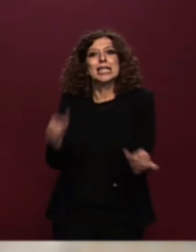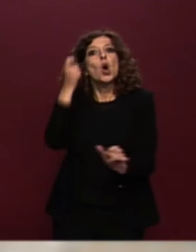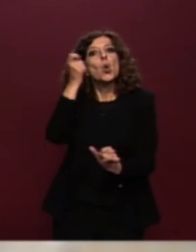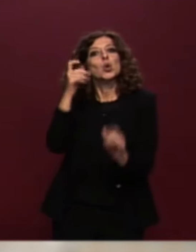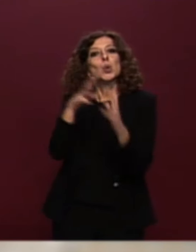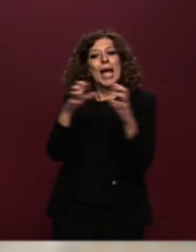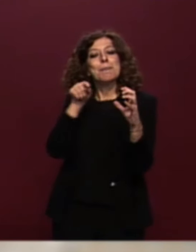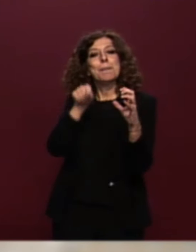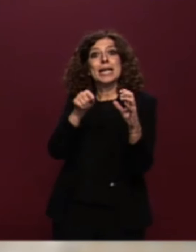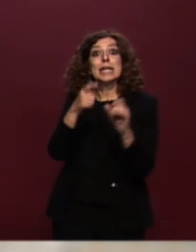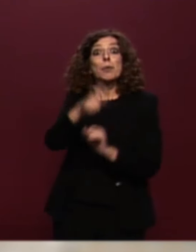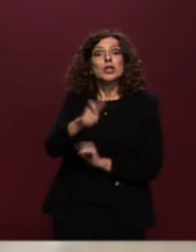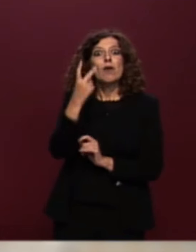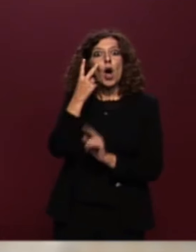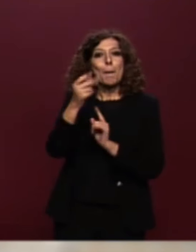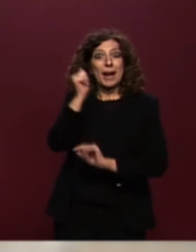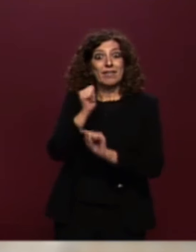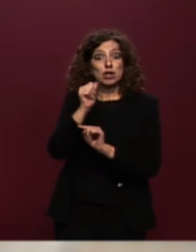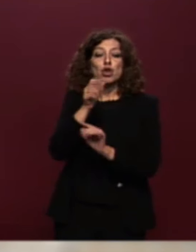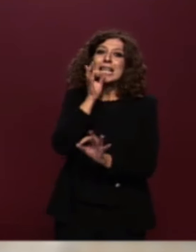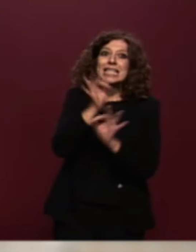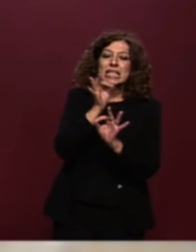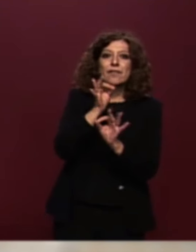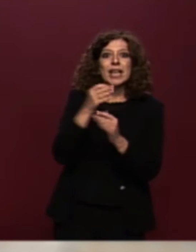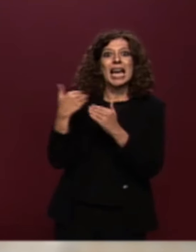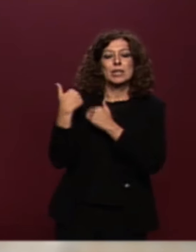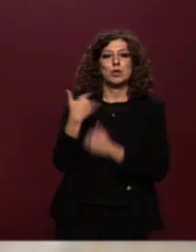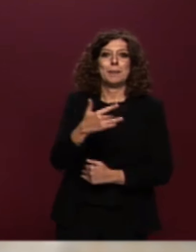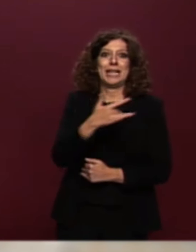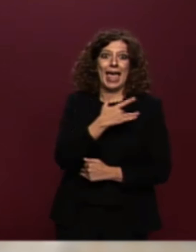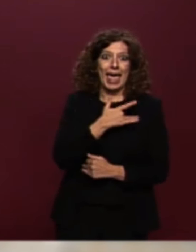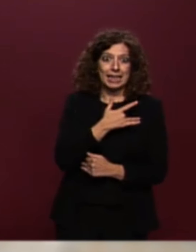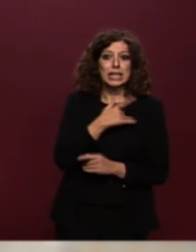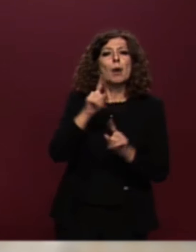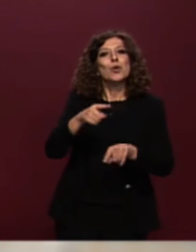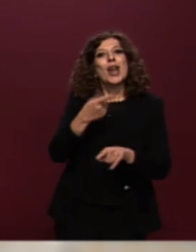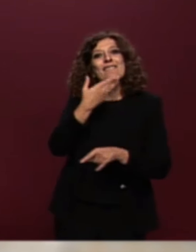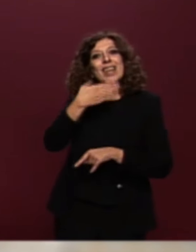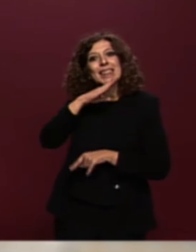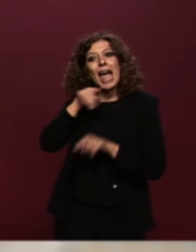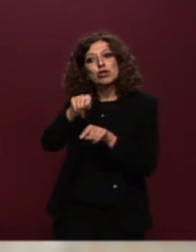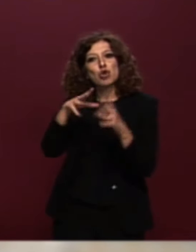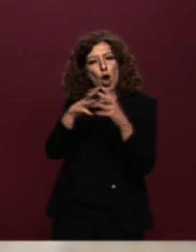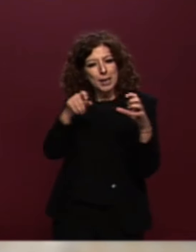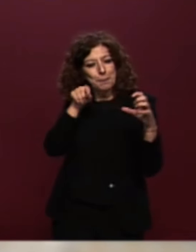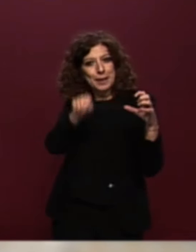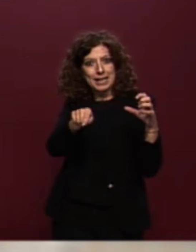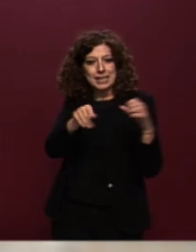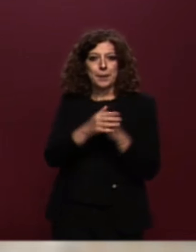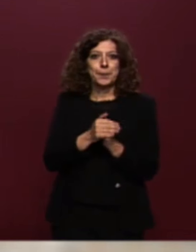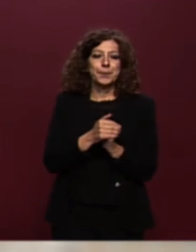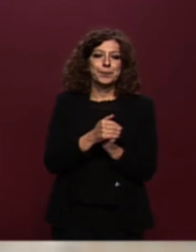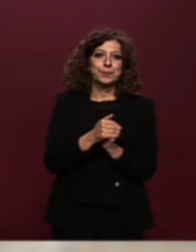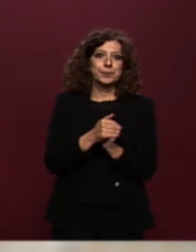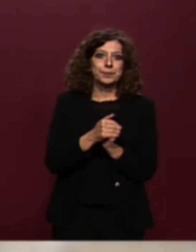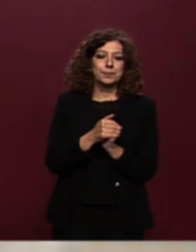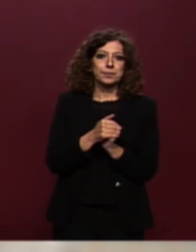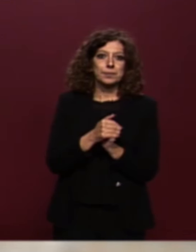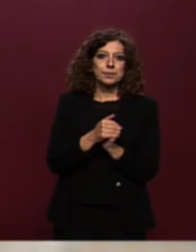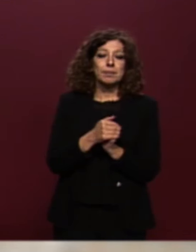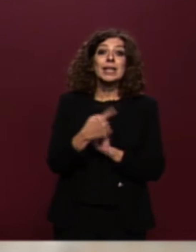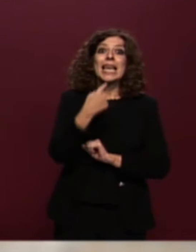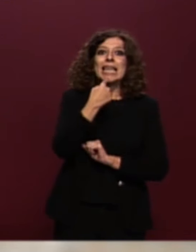solo una responsabilità etica, è anche un vantaggio per le imprese. Allo Stato chiediamo di riconoscere a chi fa di più, a chi